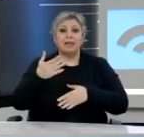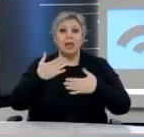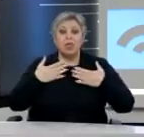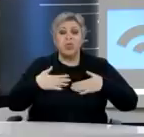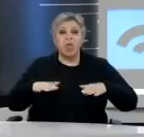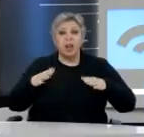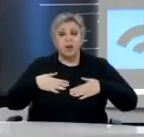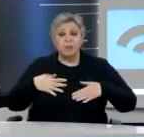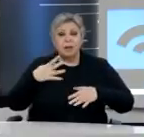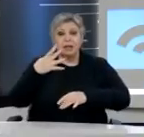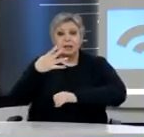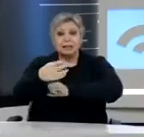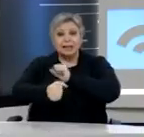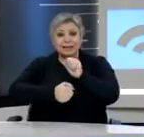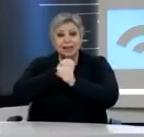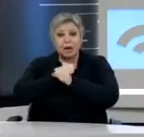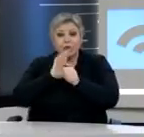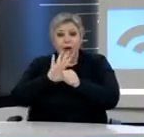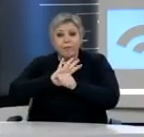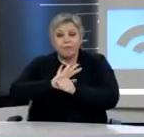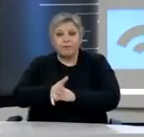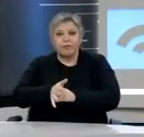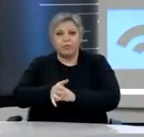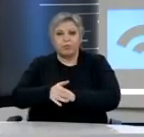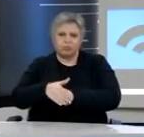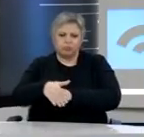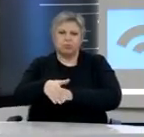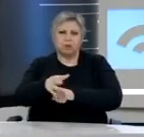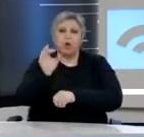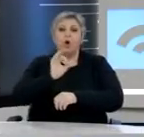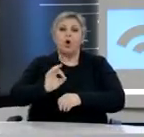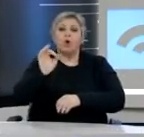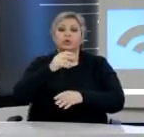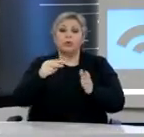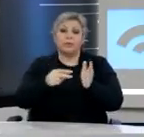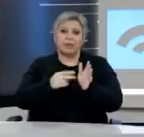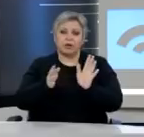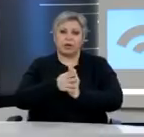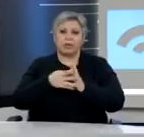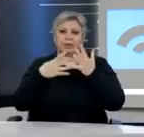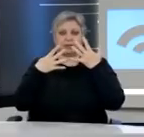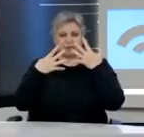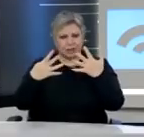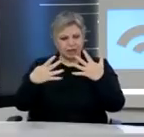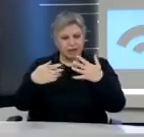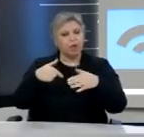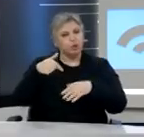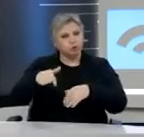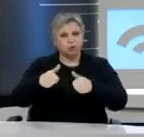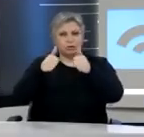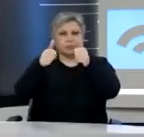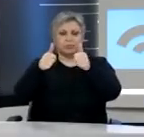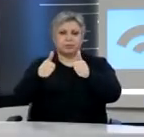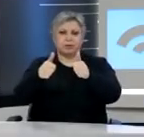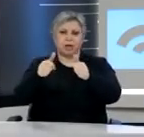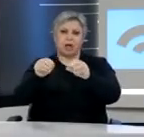συνταγματικά προβλεπόμενης θητείας, δηλαδή τον Οκτώβριο του 19. Και αυτό είναι το πρώτο και το βασικό ζήτημα